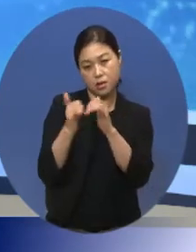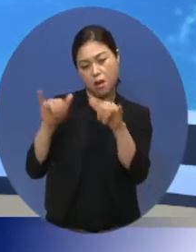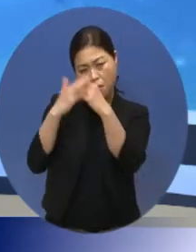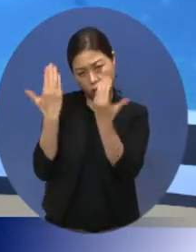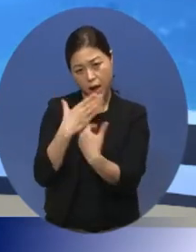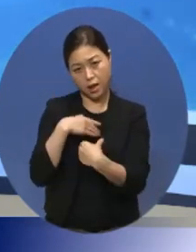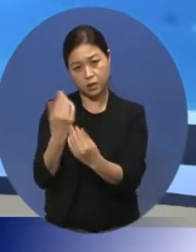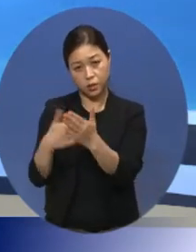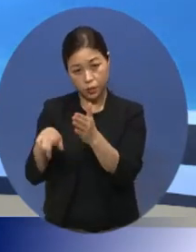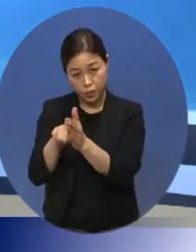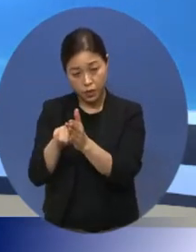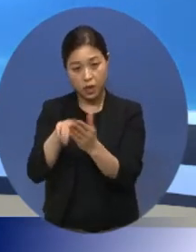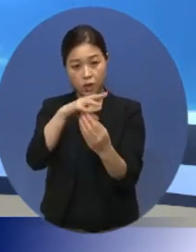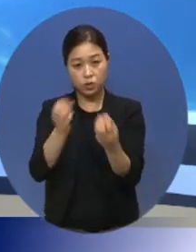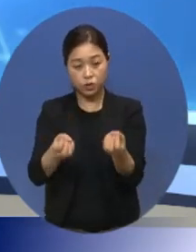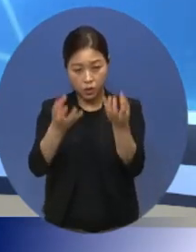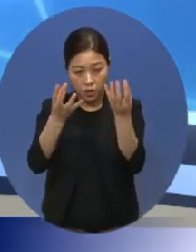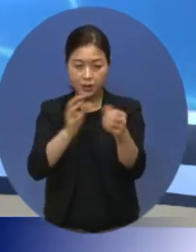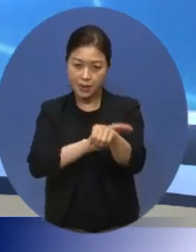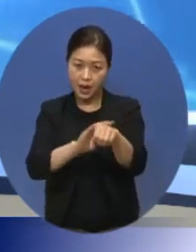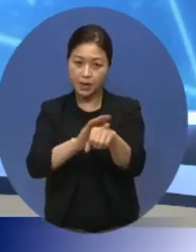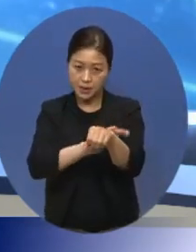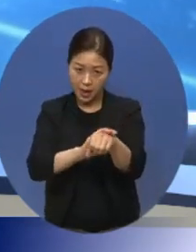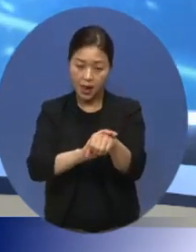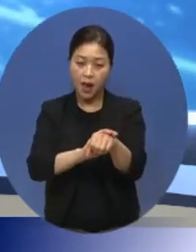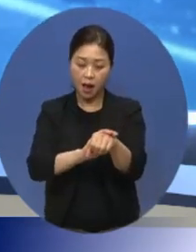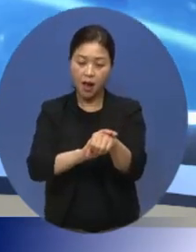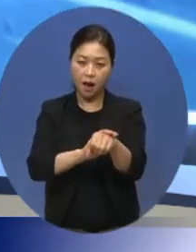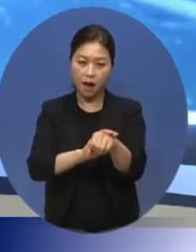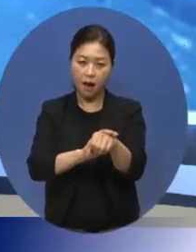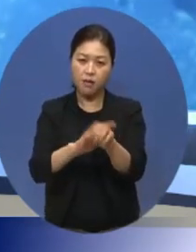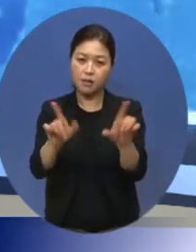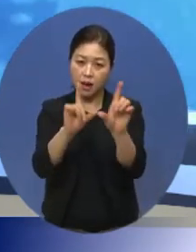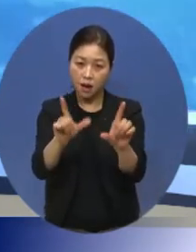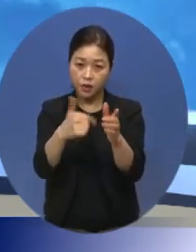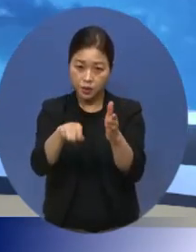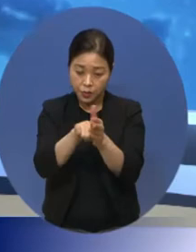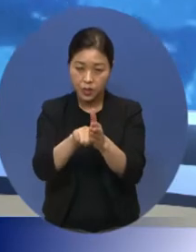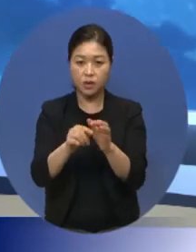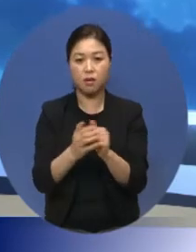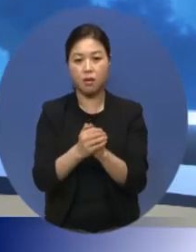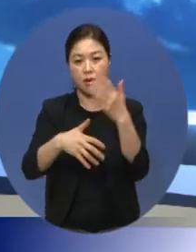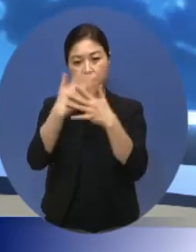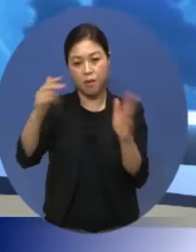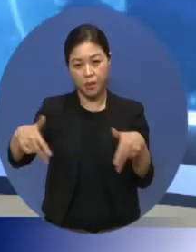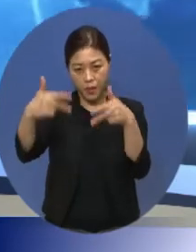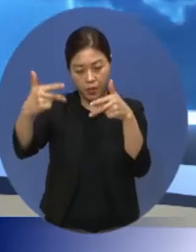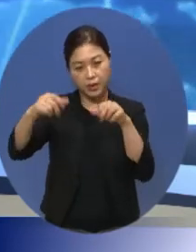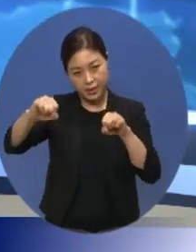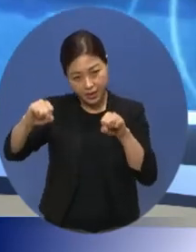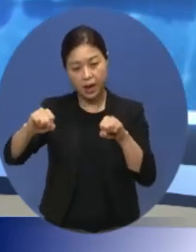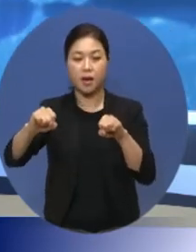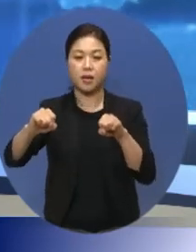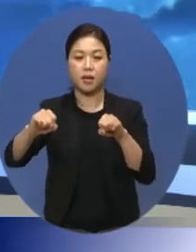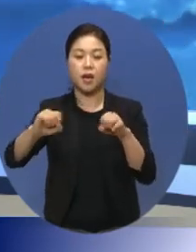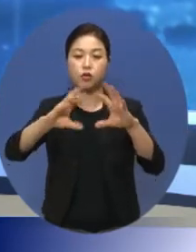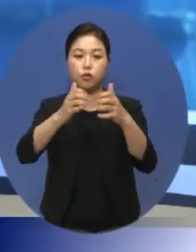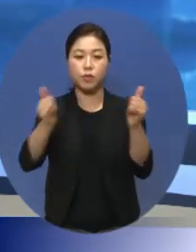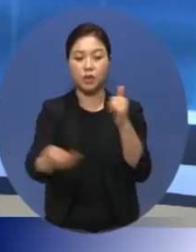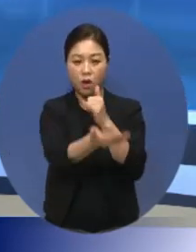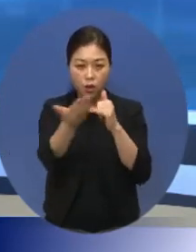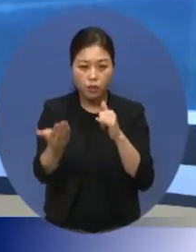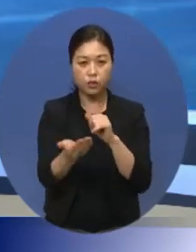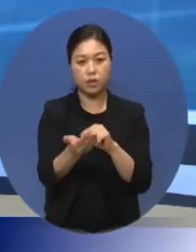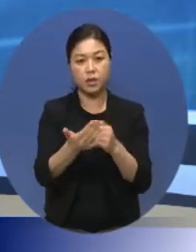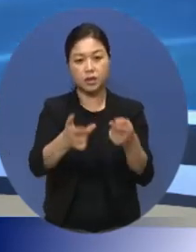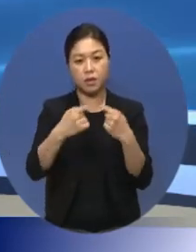위해 추석 연휴를 무사히 넘길 수 있도록 비대면으로 안부를 전하는 등 전 국민의 참여와 협조가